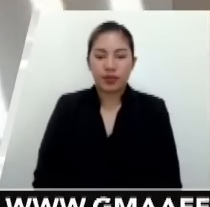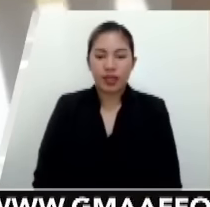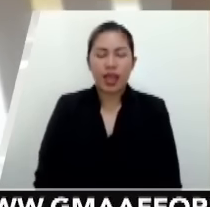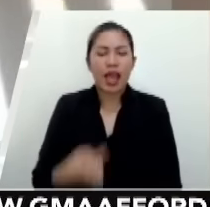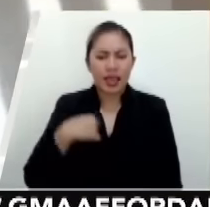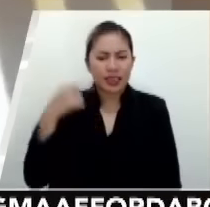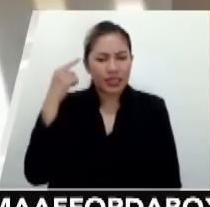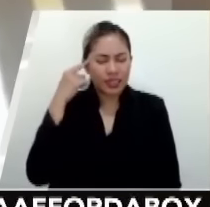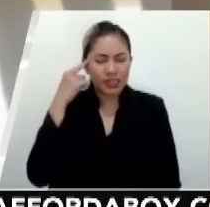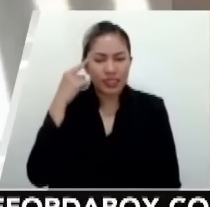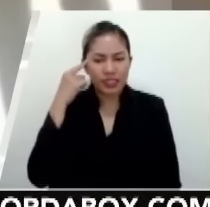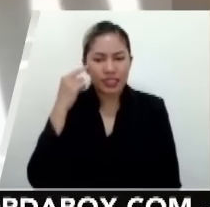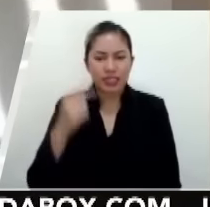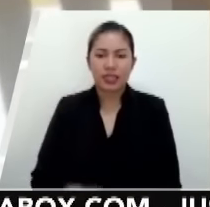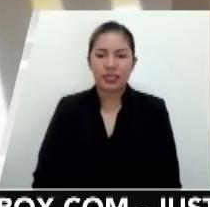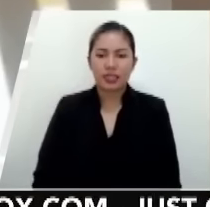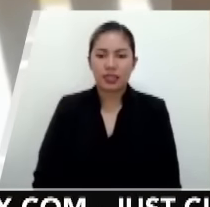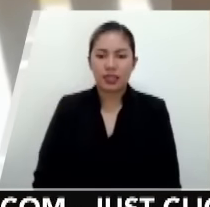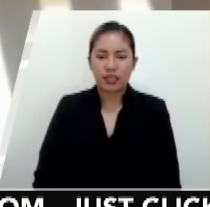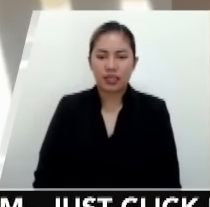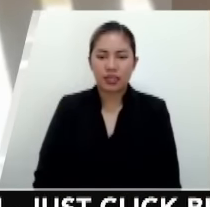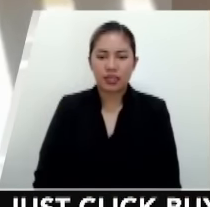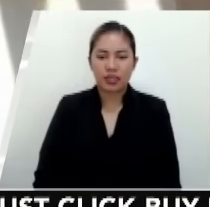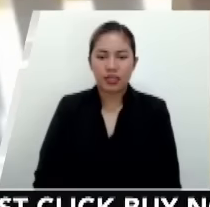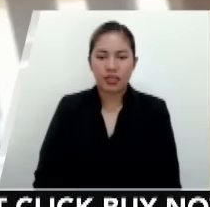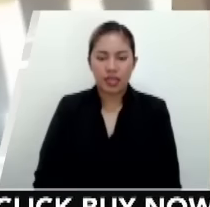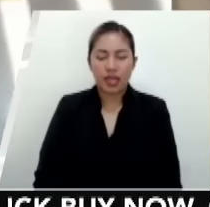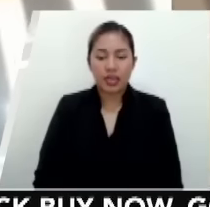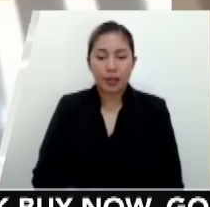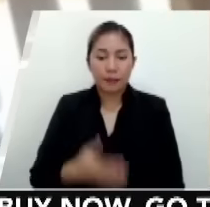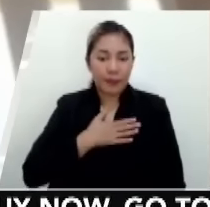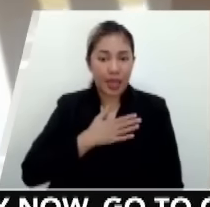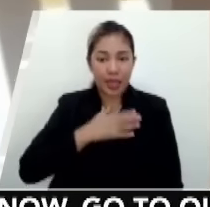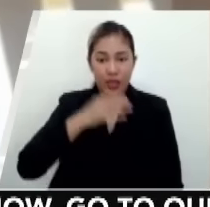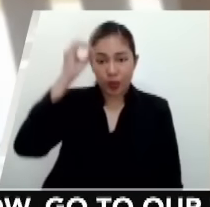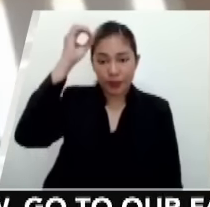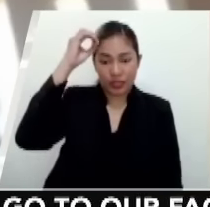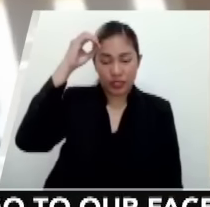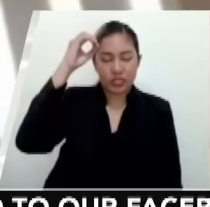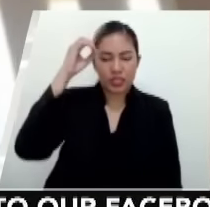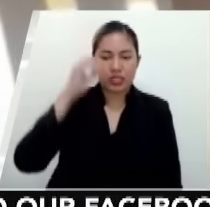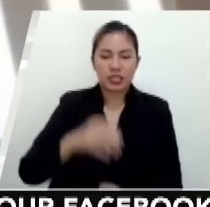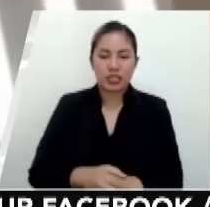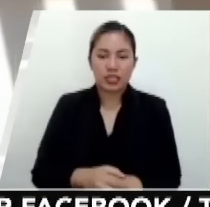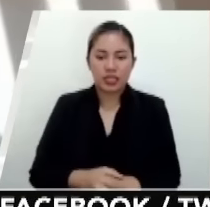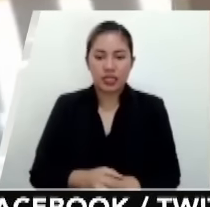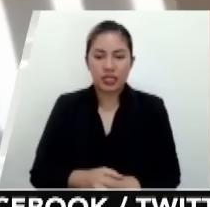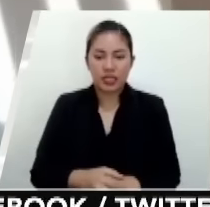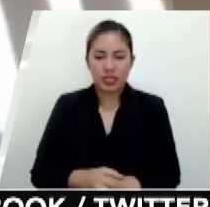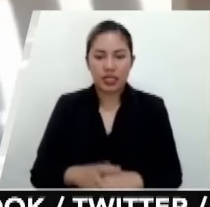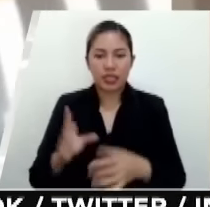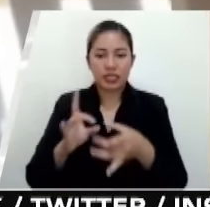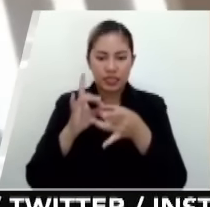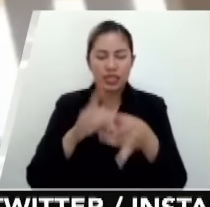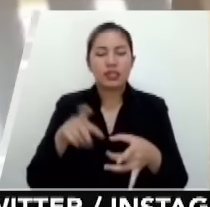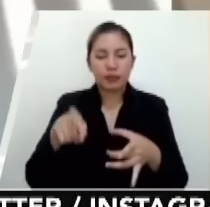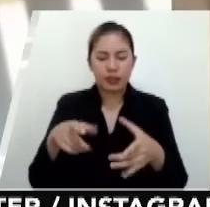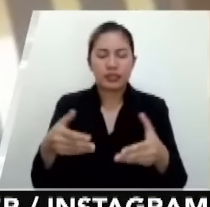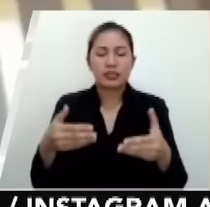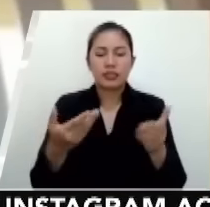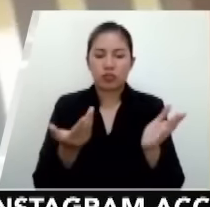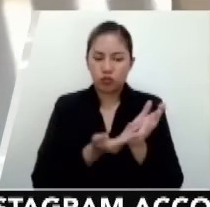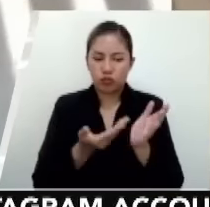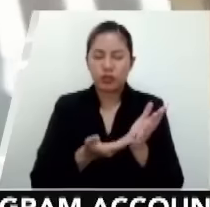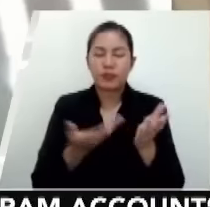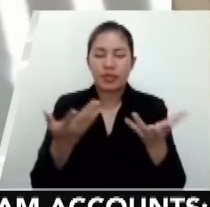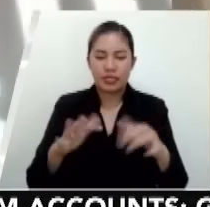my mind and in my opinion, the probable cause has already been established, no? But of course, it is the DOJ,